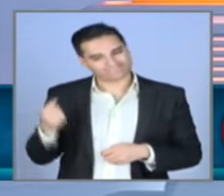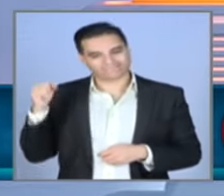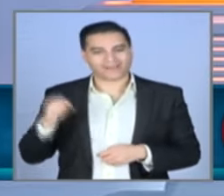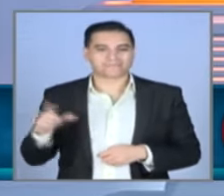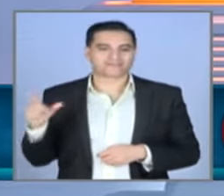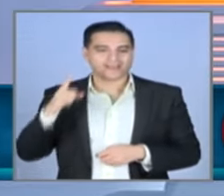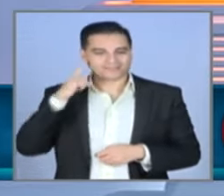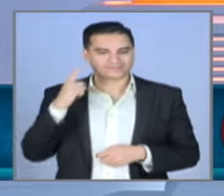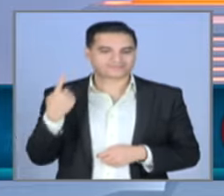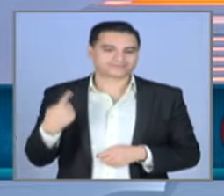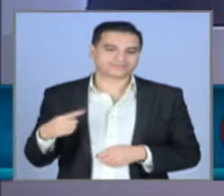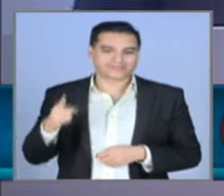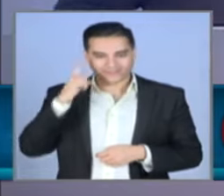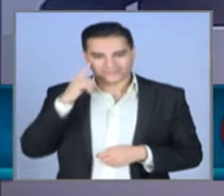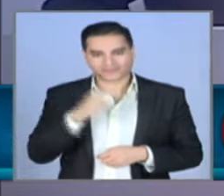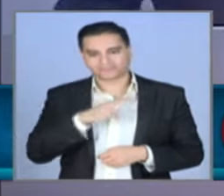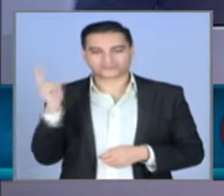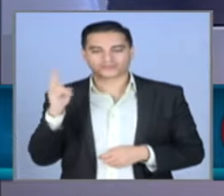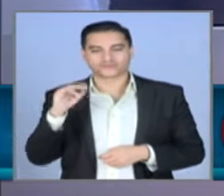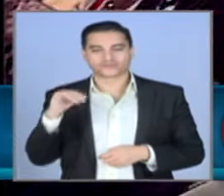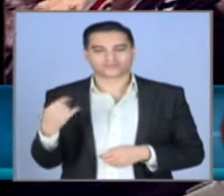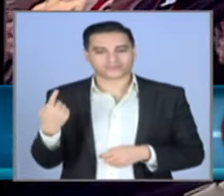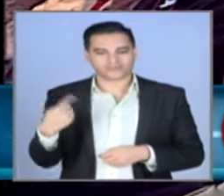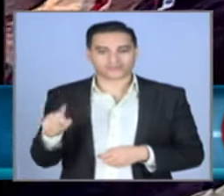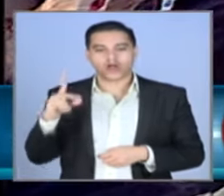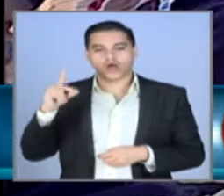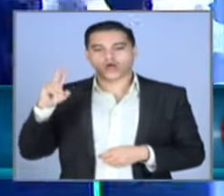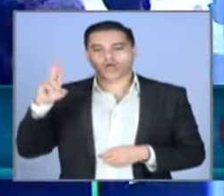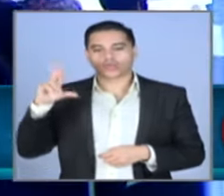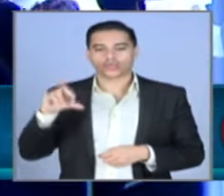برافو عليك، أدبت الجوكر، إجابة صحيحة.